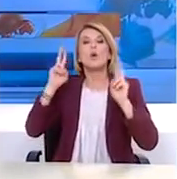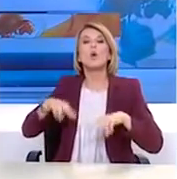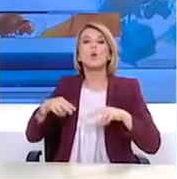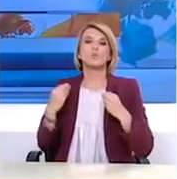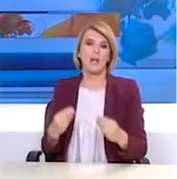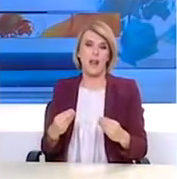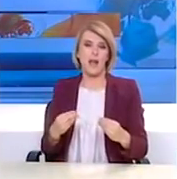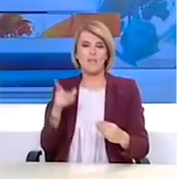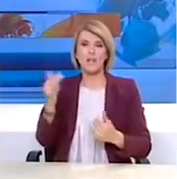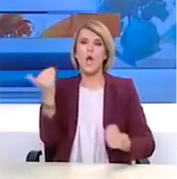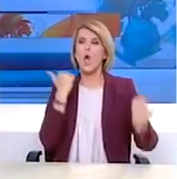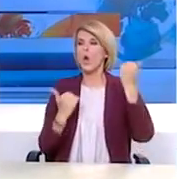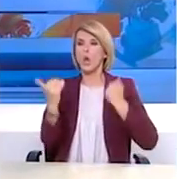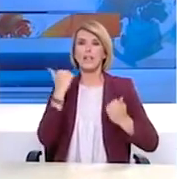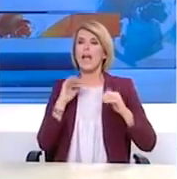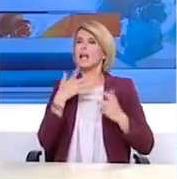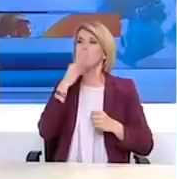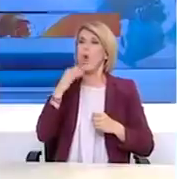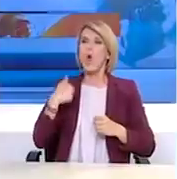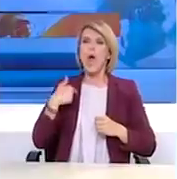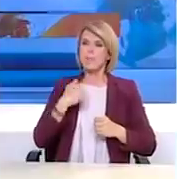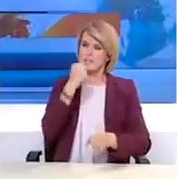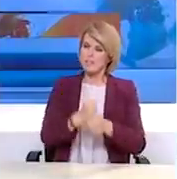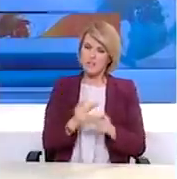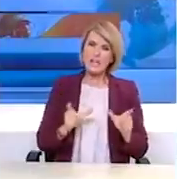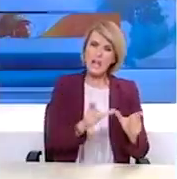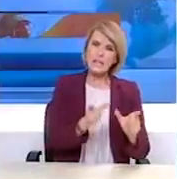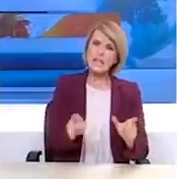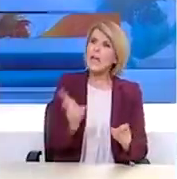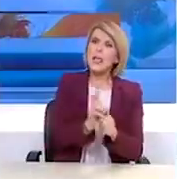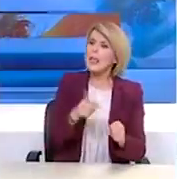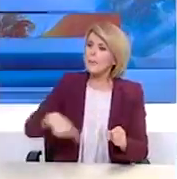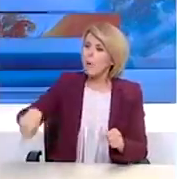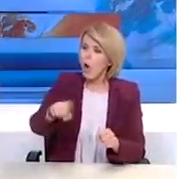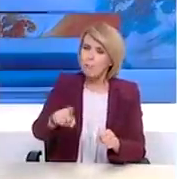γιατί η καραντίνα αυτή δεν επεκτάθηκε στον υπόλοιπο συνοικισμό.